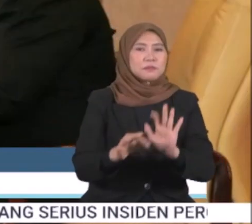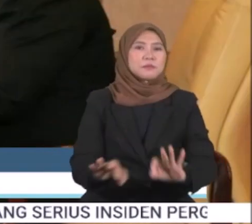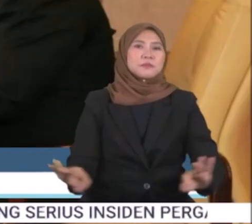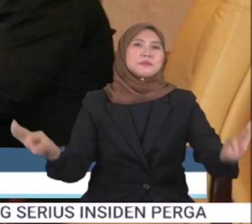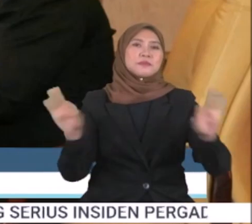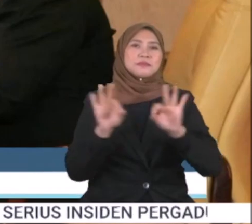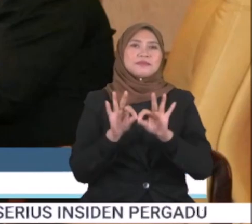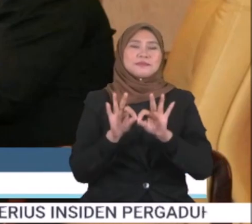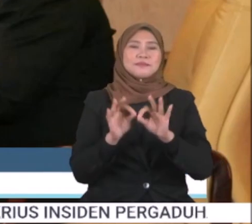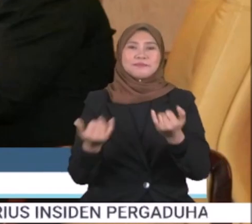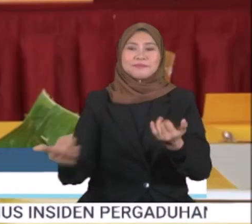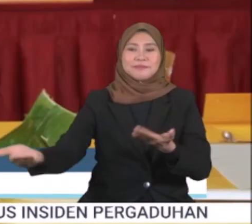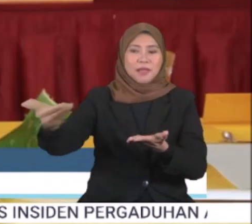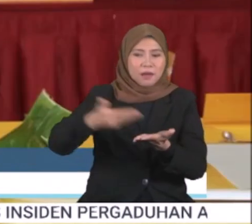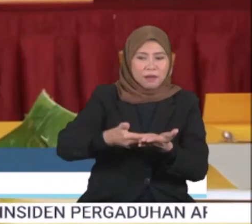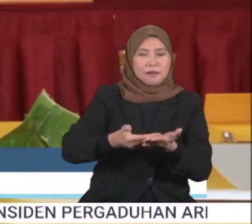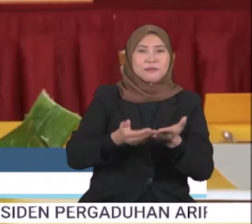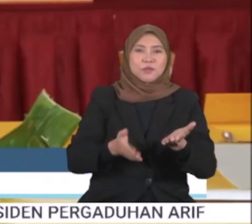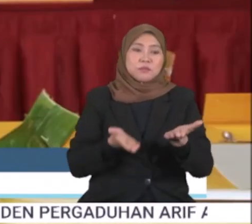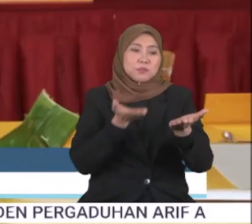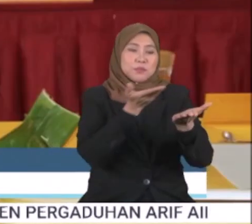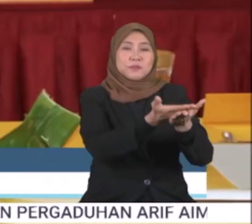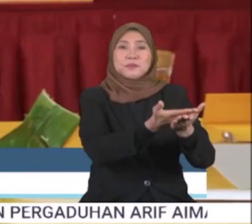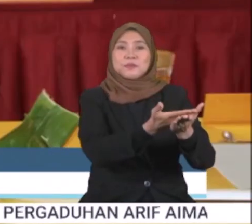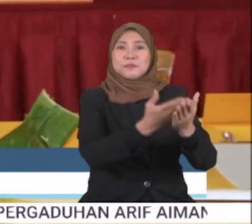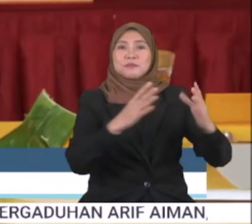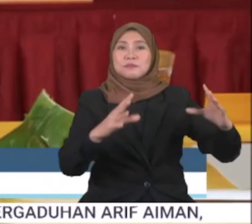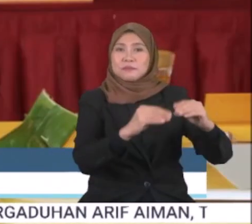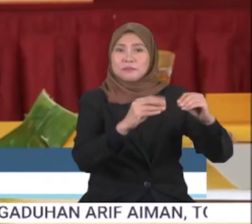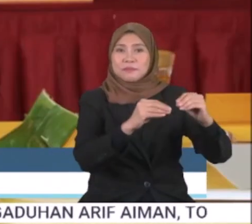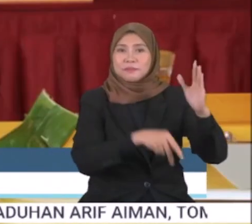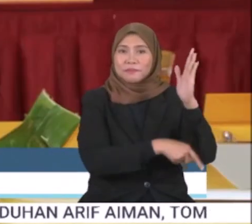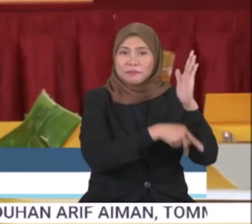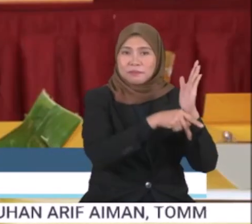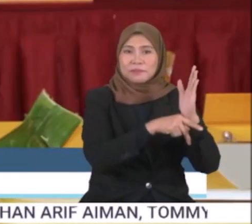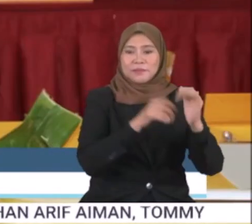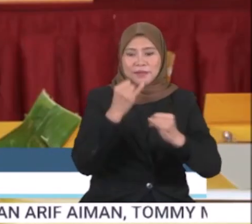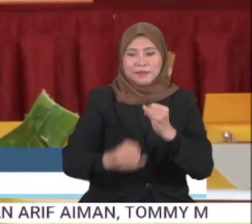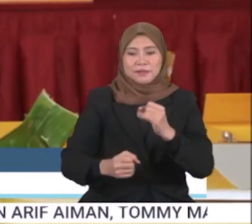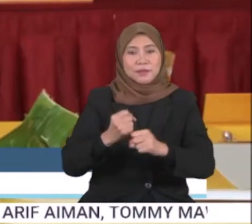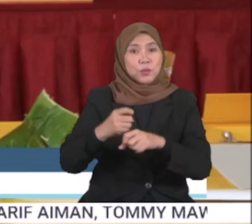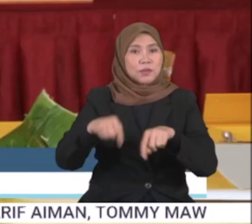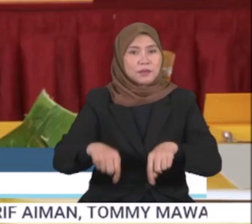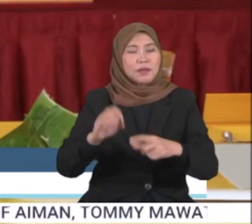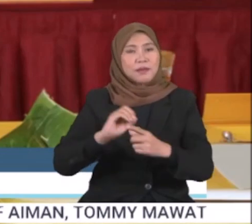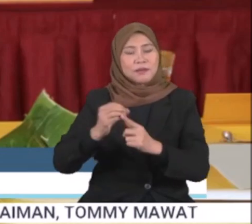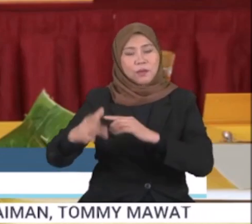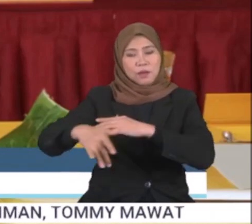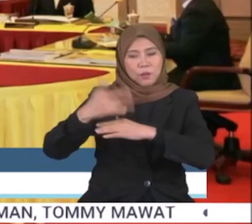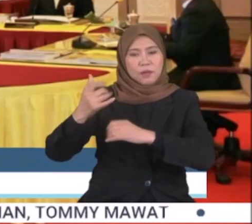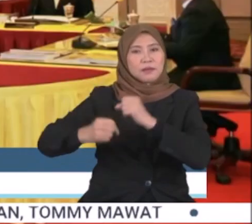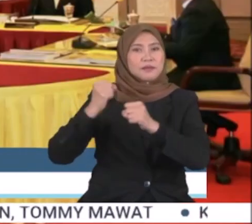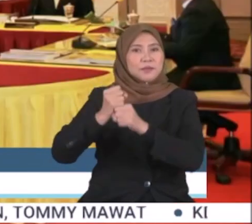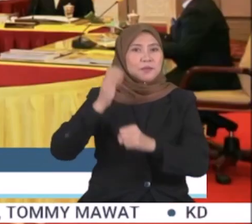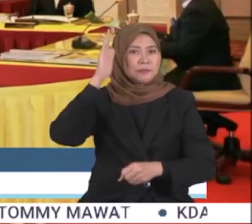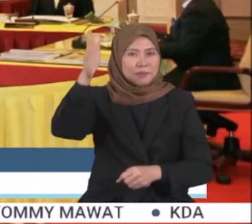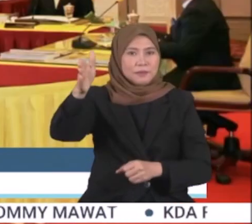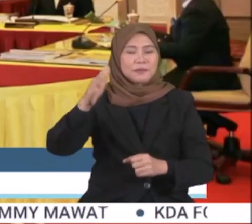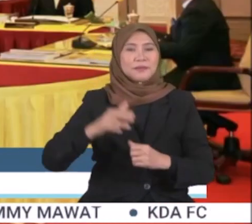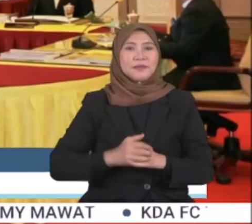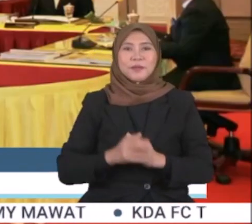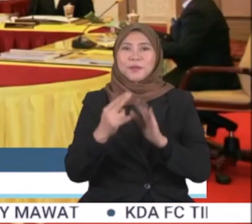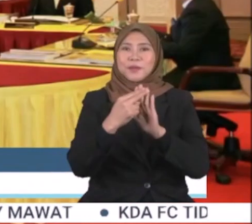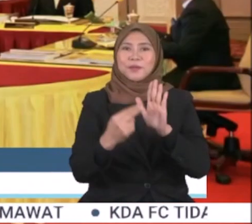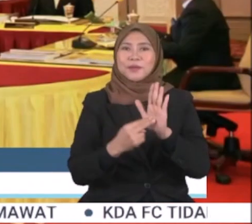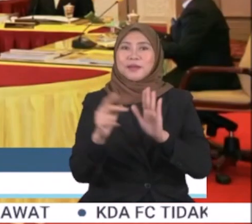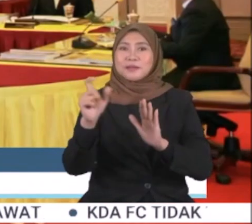penting agar cadangan ini dapat dibentang di dewan undangan Negeri pada Penghujung tahun ini atau awal tahun hadapan Selain itu